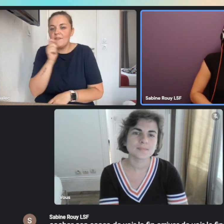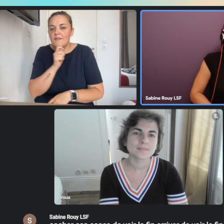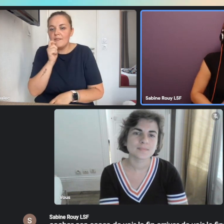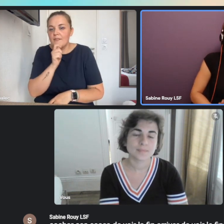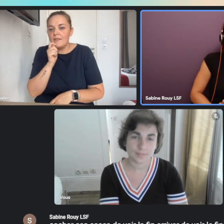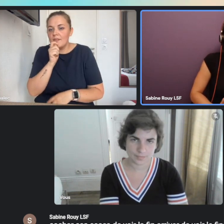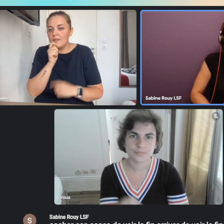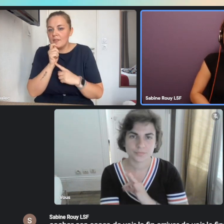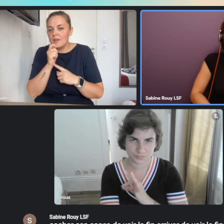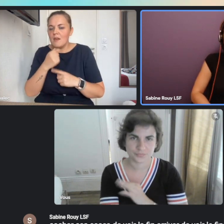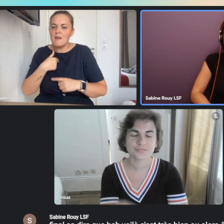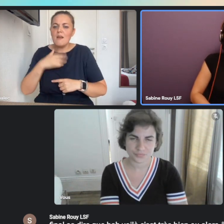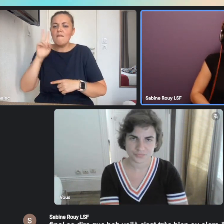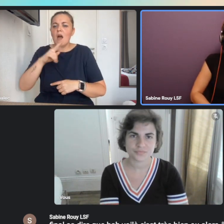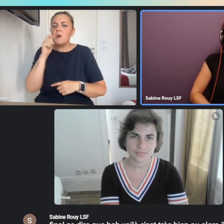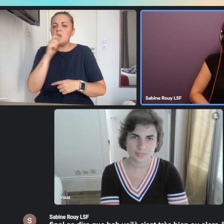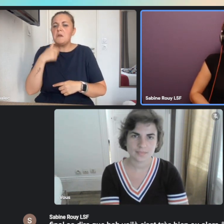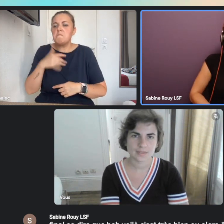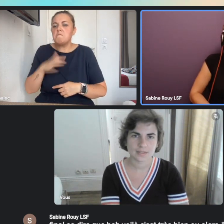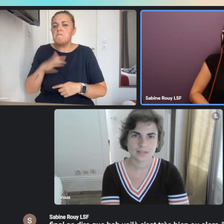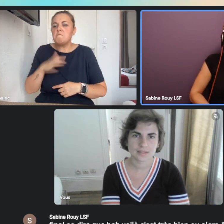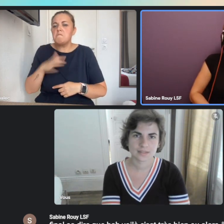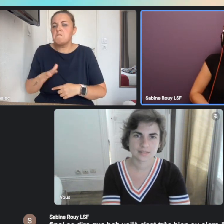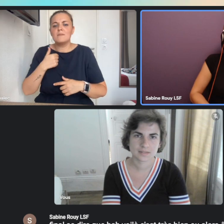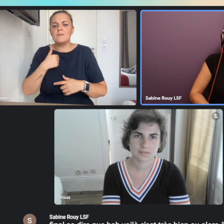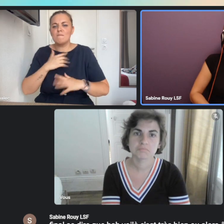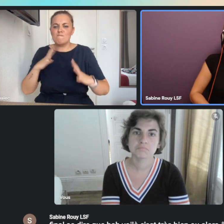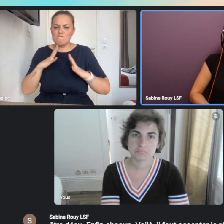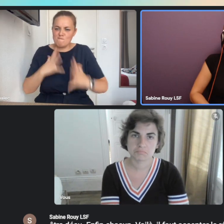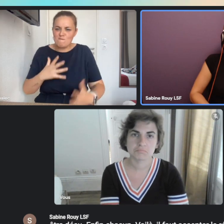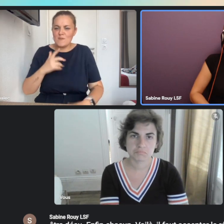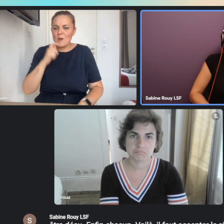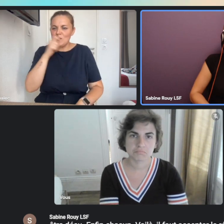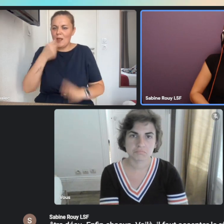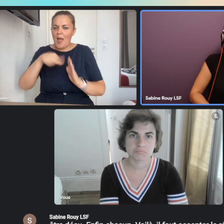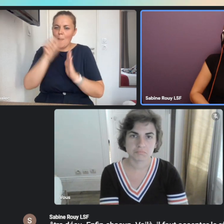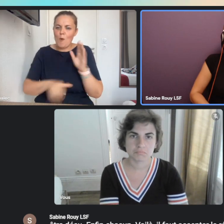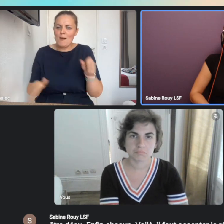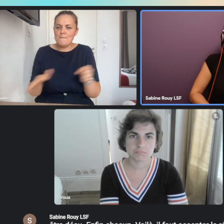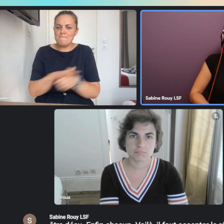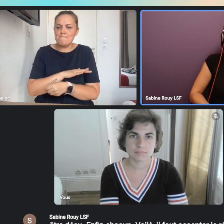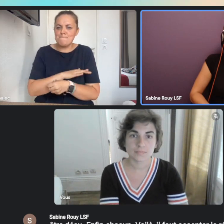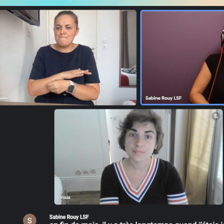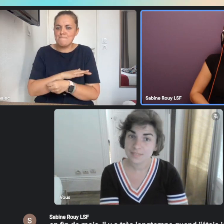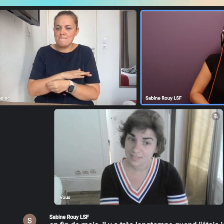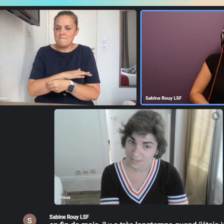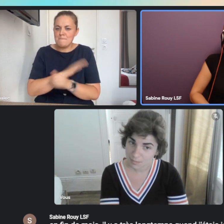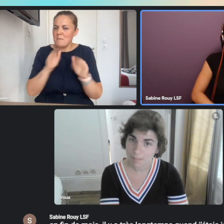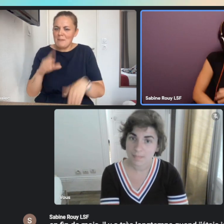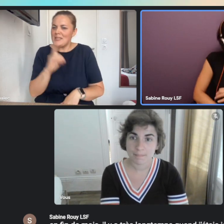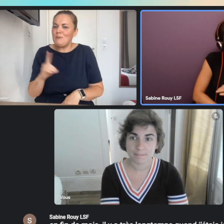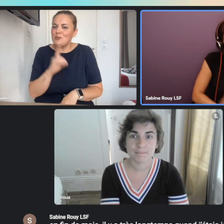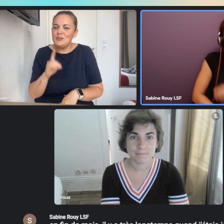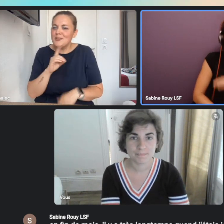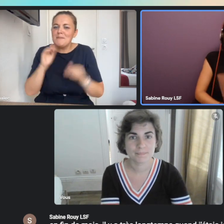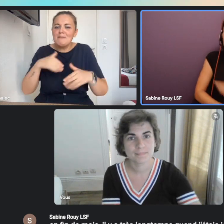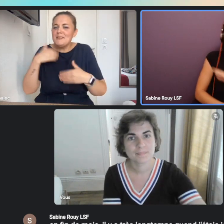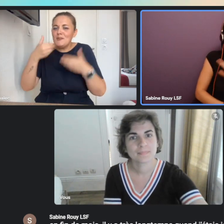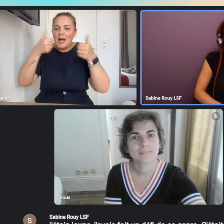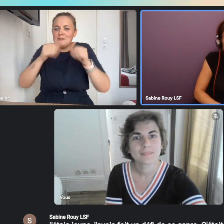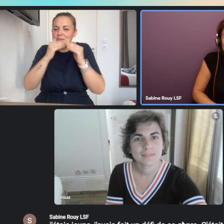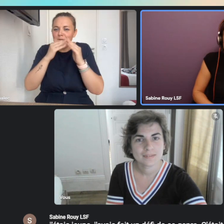défi, alors si je me souviens bien, c'était avec du rouge à lèvres. Moi le rouge à lèvres, c'est pas trop mon truc, donc du coup, je m'étais dit: «Allez, pendant un mois, je mets du rouge à